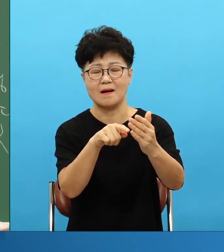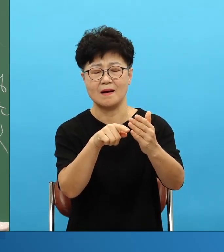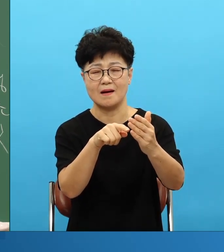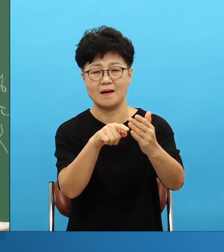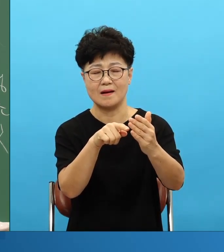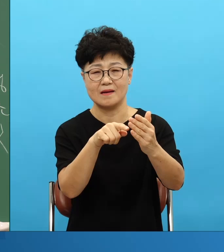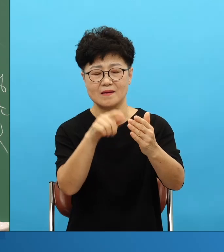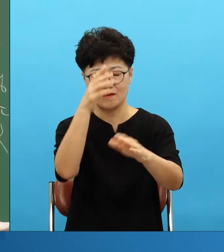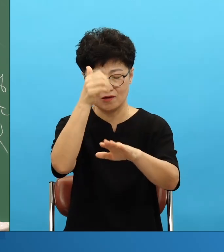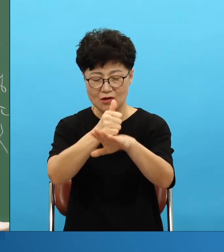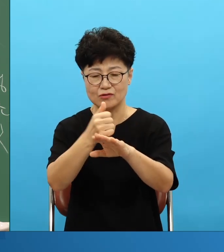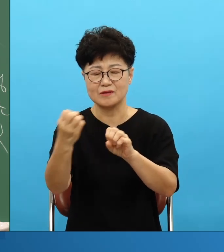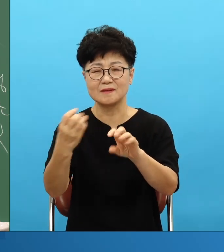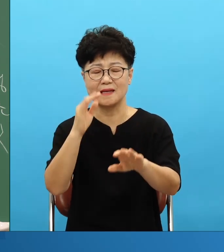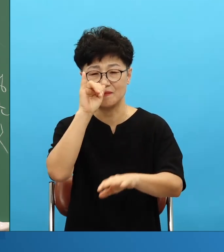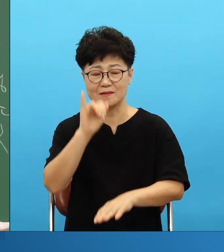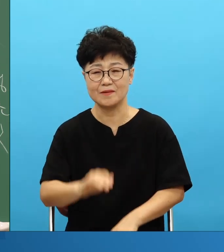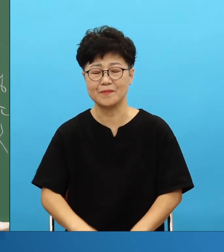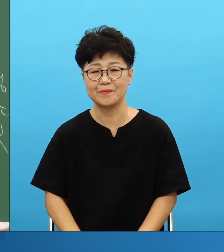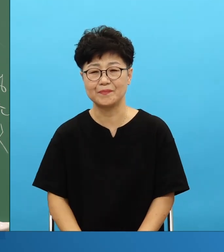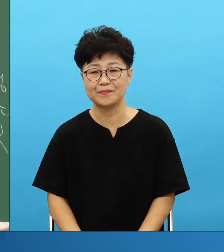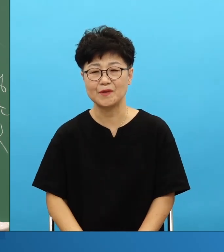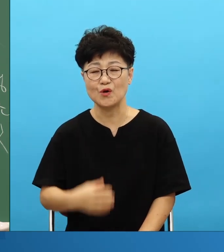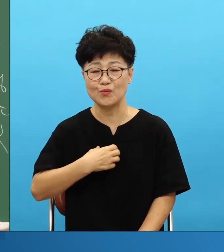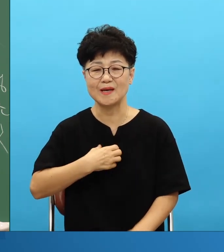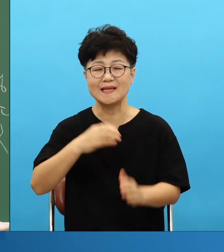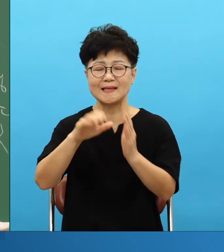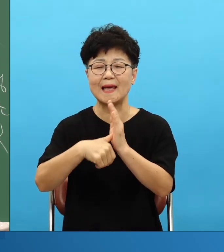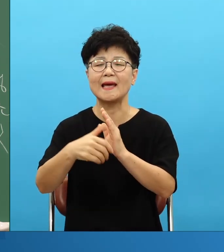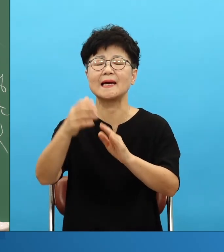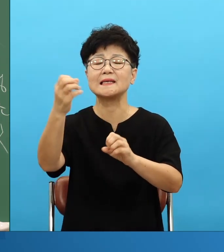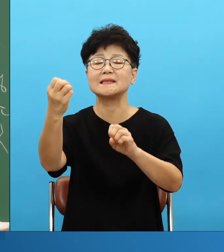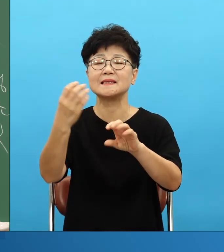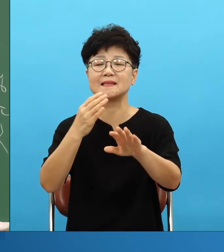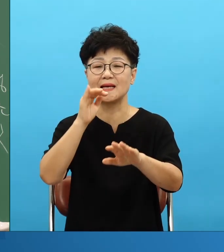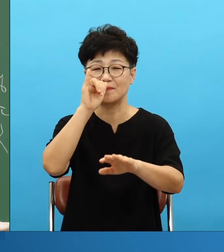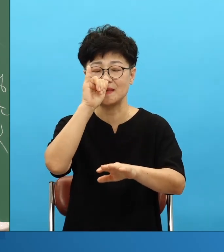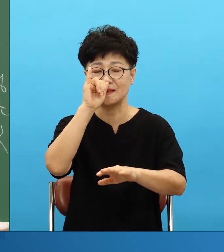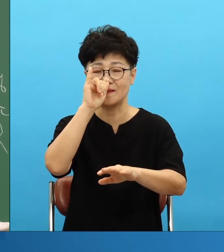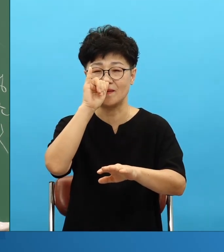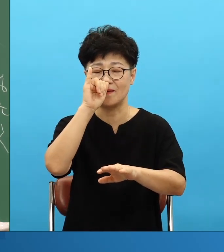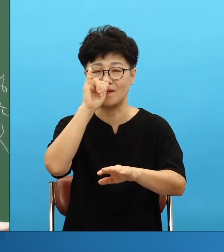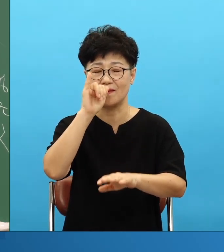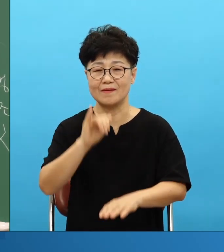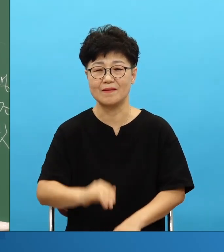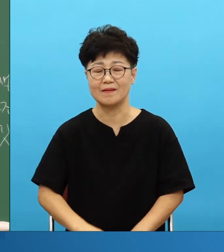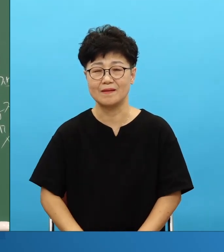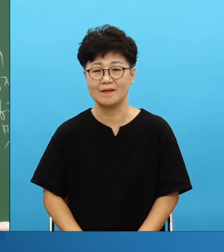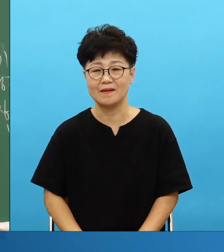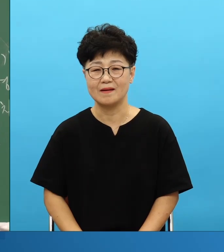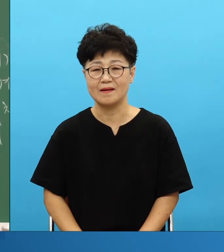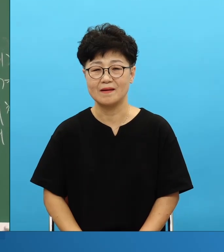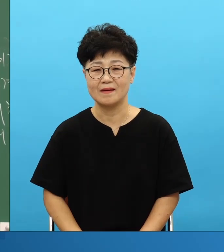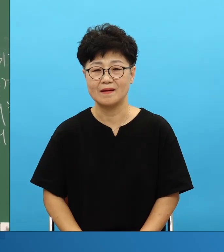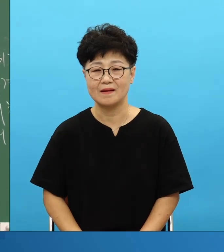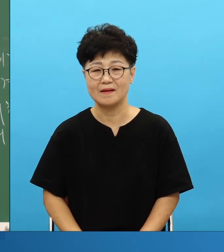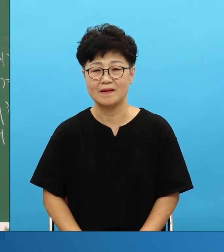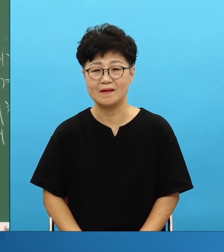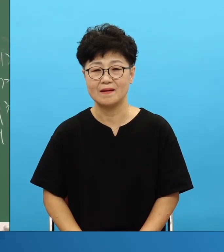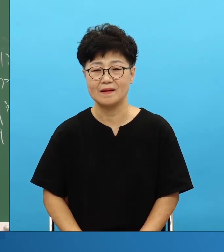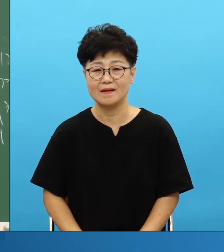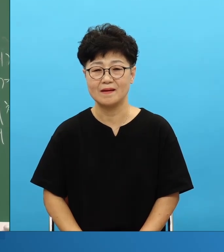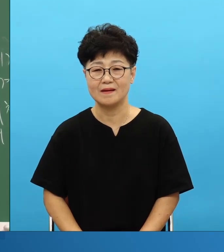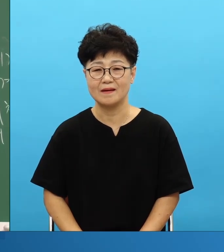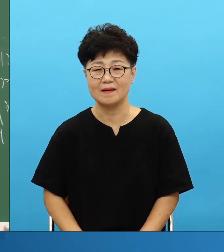위기는 기회입니다. And crises are 이런 opportunities. 결론을 내리면 돼요. Come to this kind of 그래서 conclusion. 조금